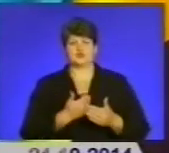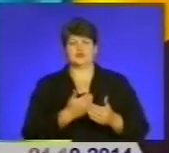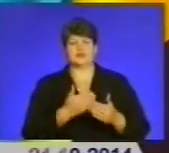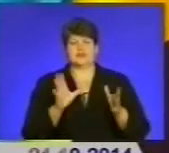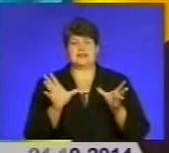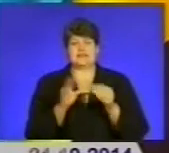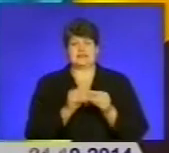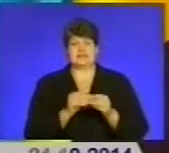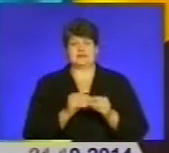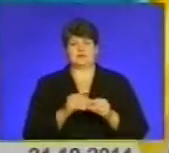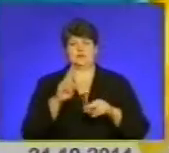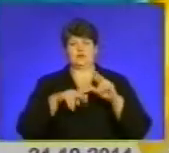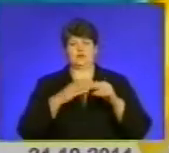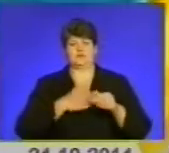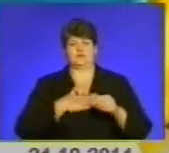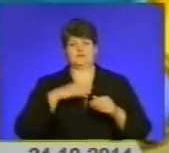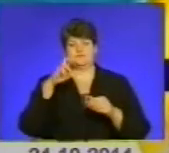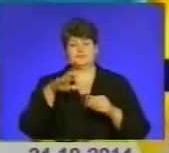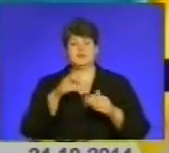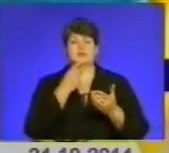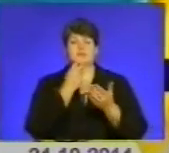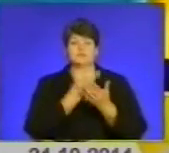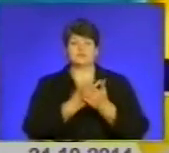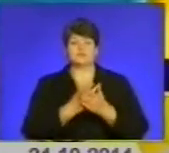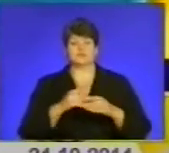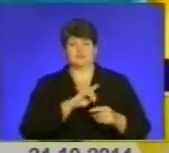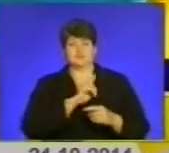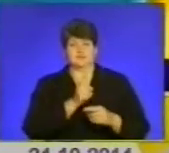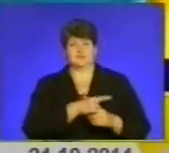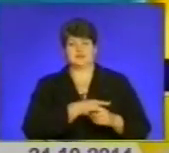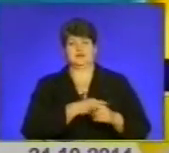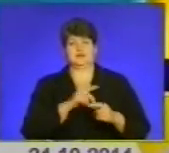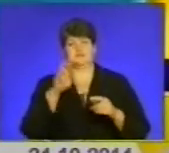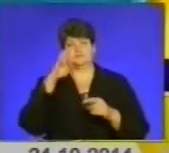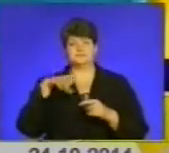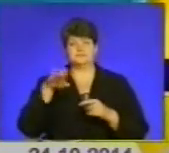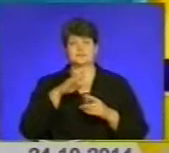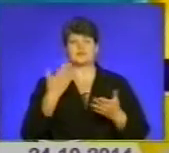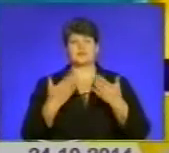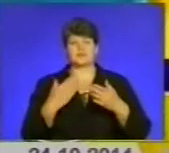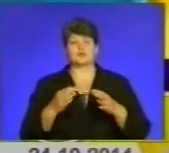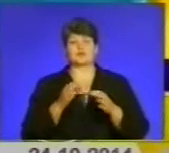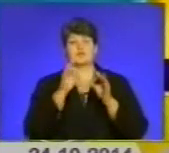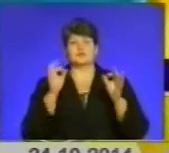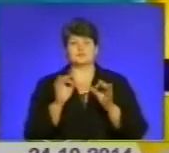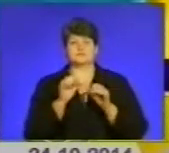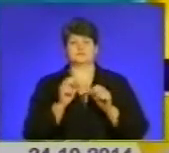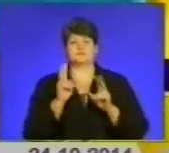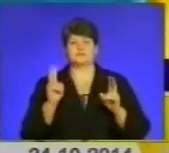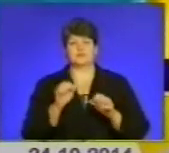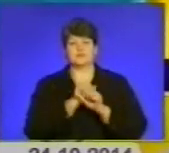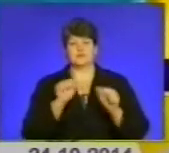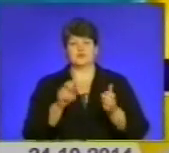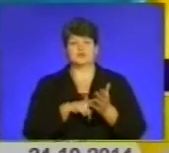побудови національної держави. Нехай вони доведуть, що ми мужня, мудра та сильна нація, котру нікому ніколи не скорити,